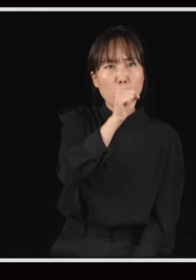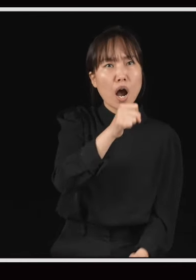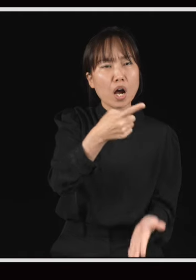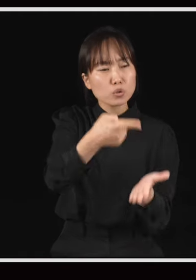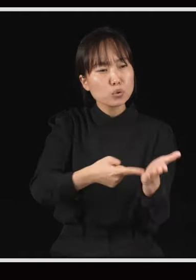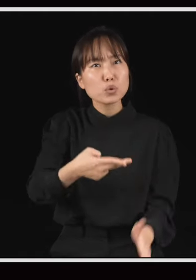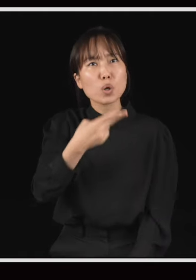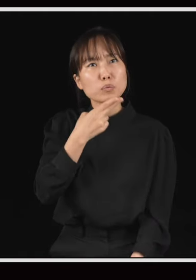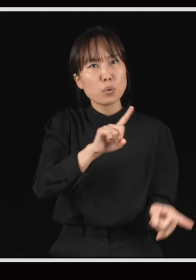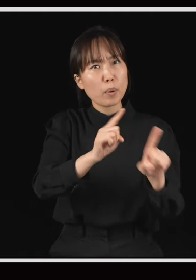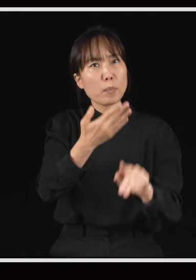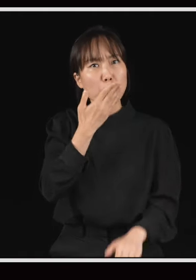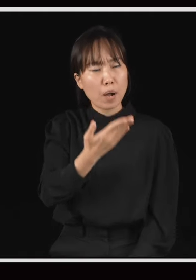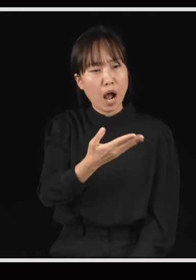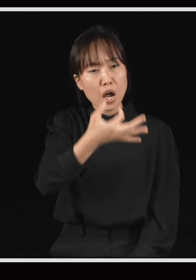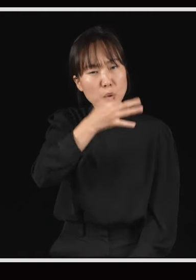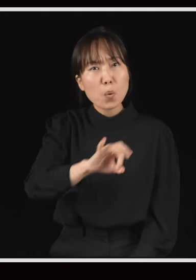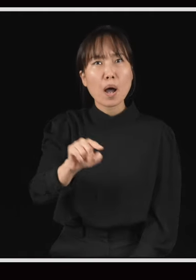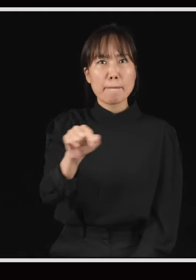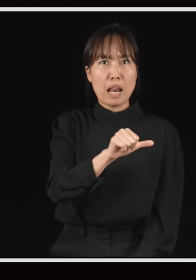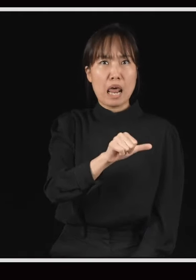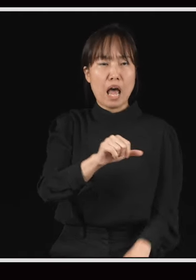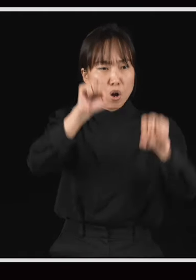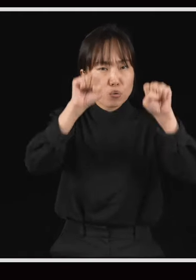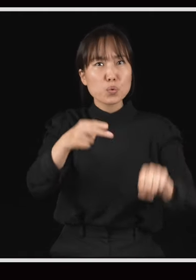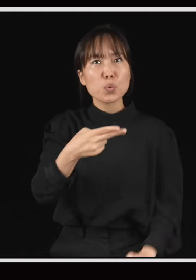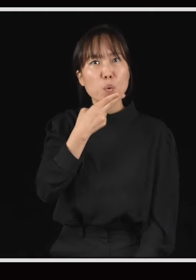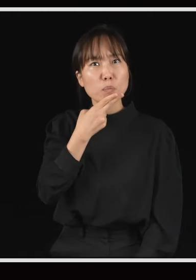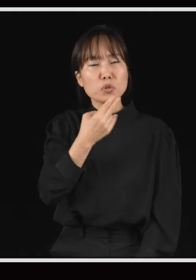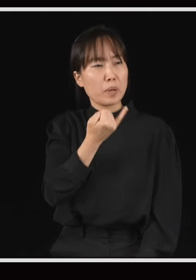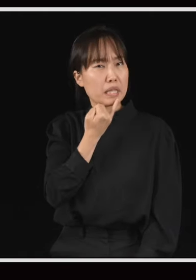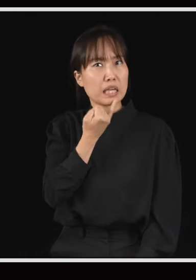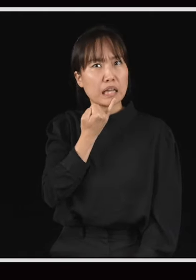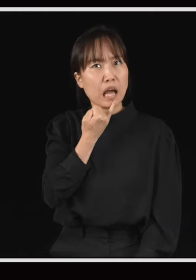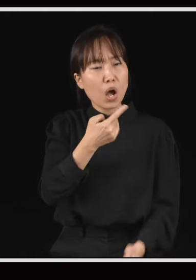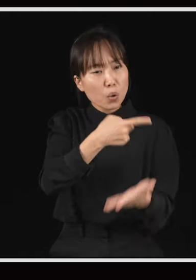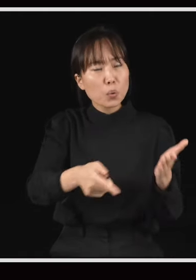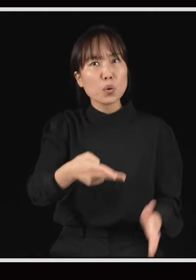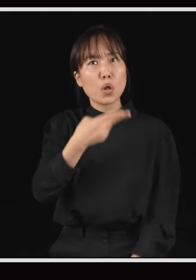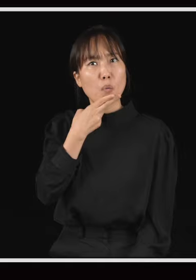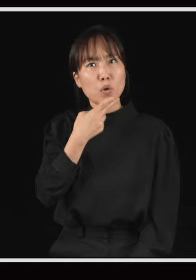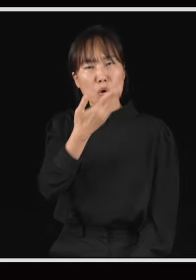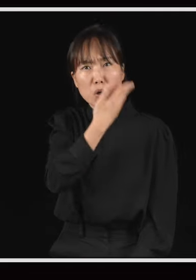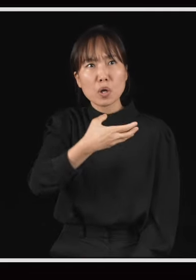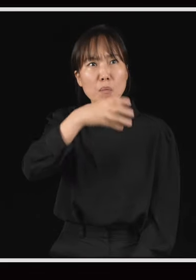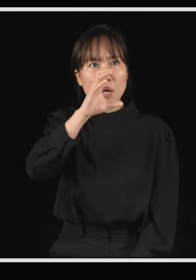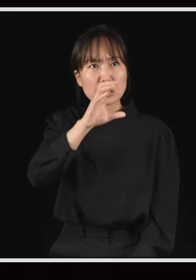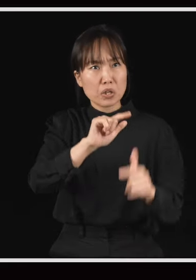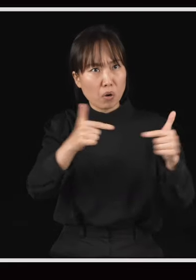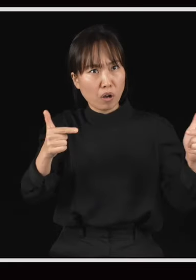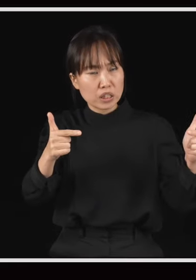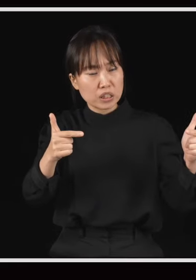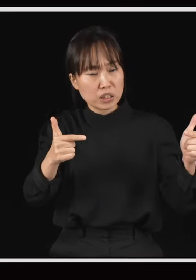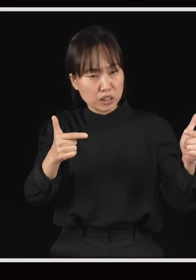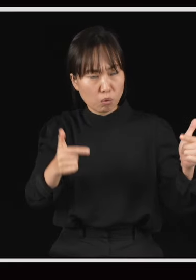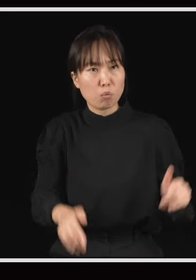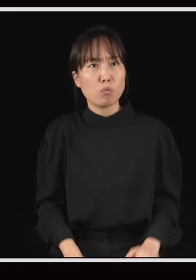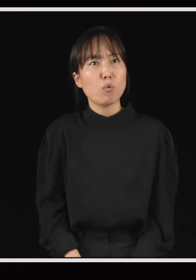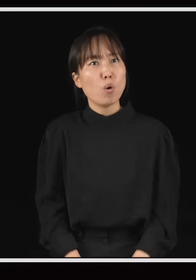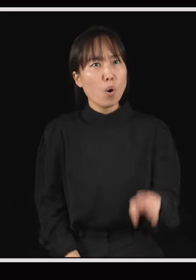된다. 빠르고 쉽게 운동 없이, 부작용 없이, 그리고 누가 좋다더라 하는 거, 집 뺏기 스타일. 저는 정말 매일 외래